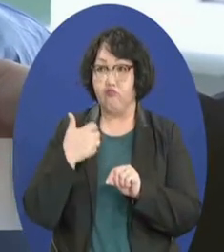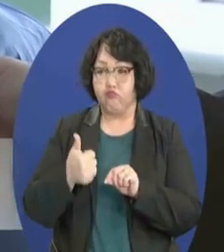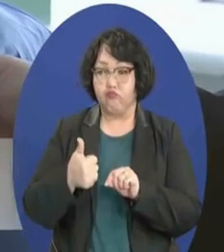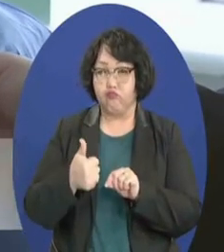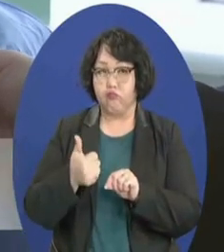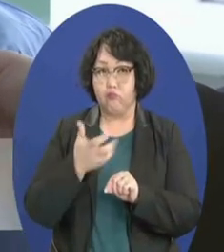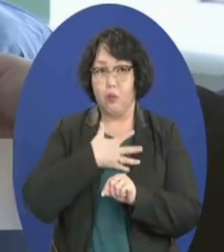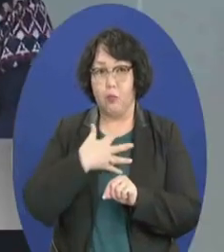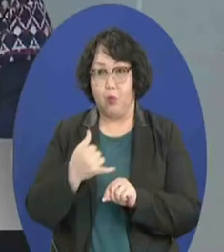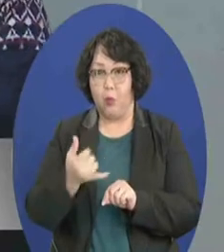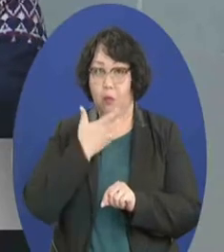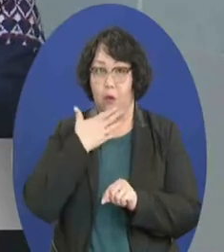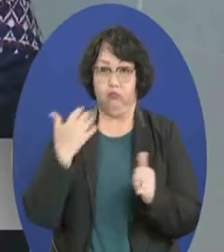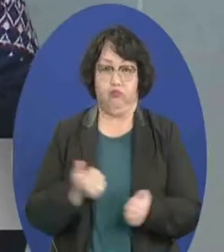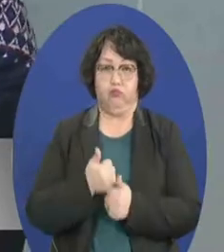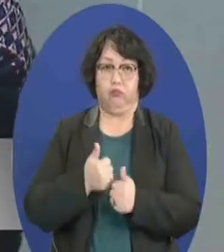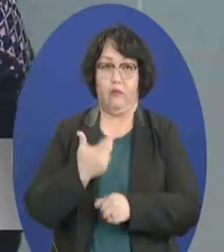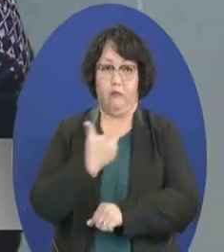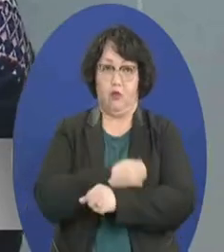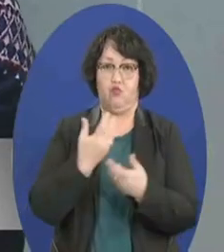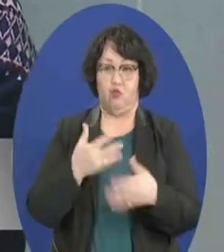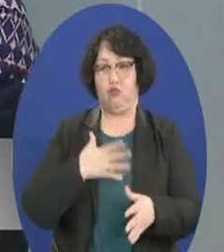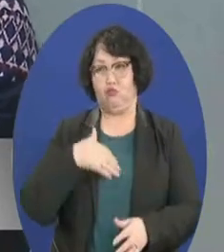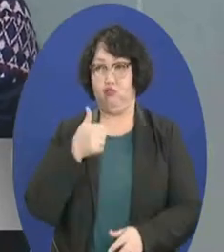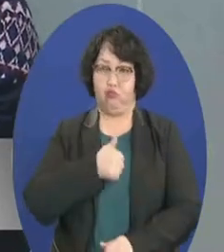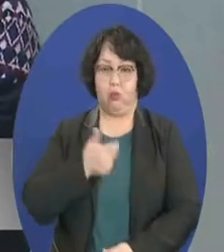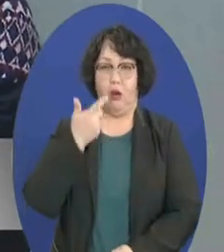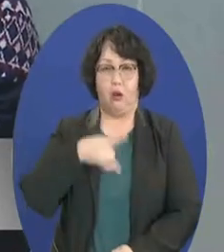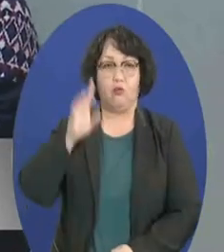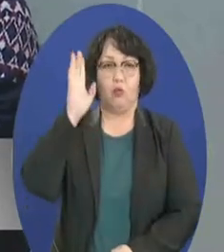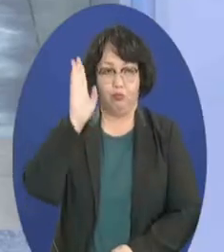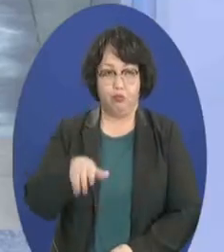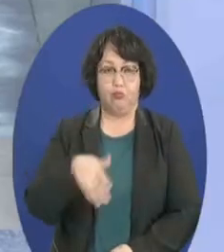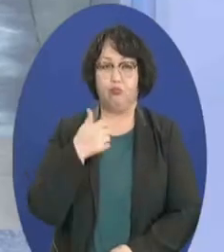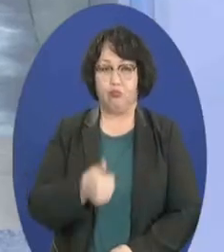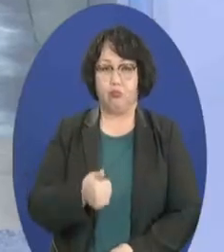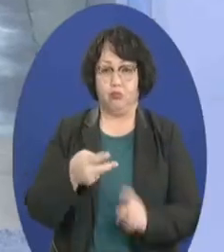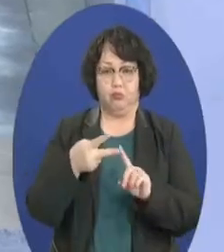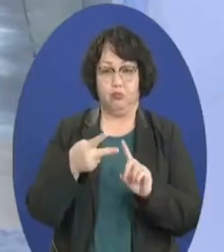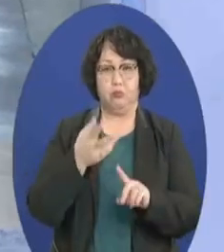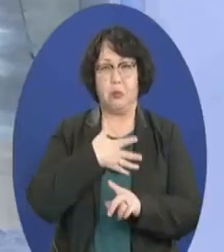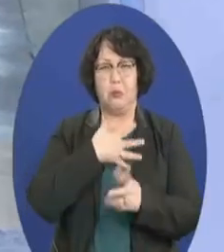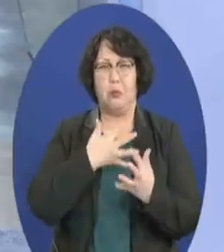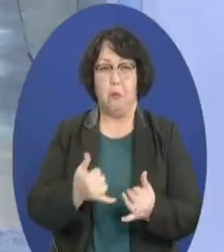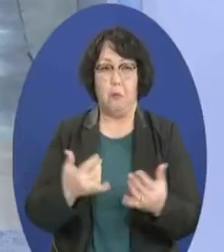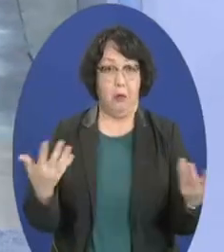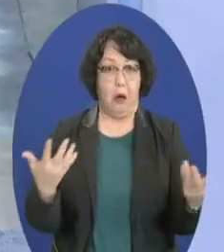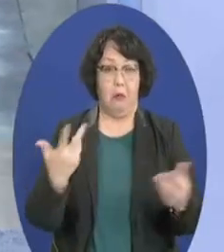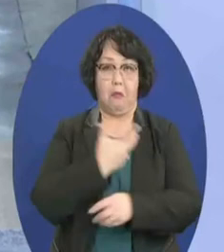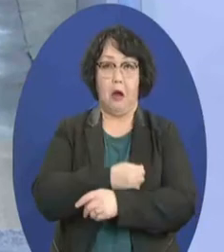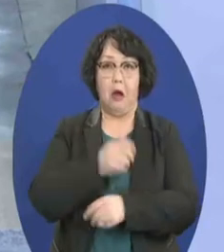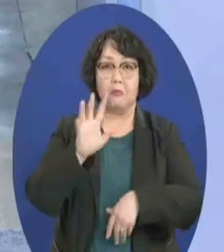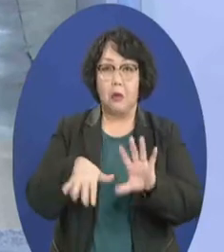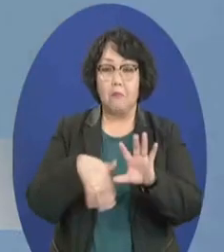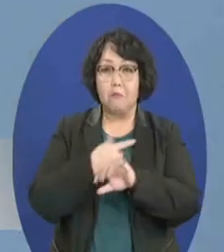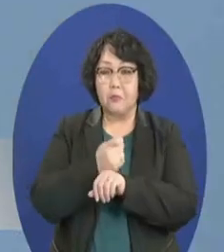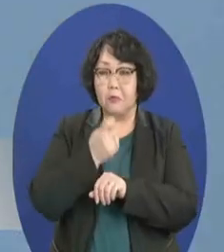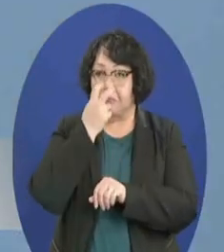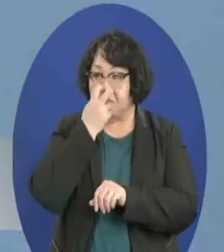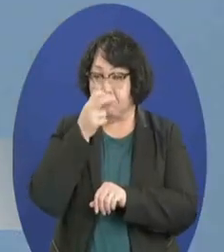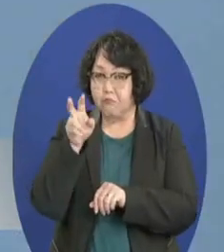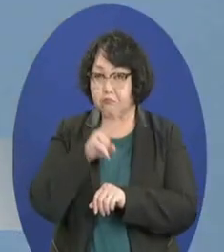хариу урвал өнөөдөр ирсэн өгөөгүй. 2-р тунгаа хийлгэсэн иргэдэд хариу урвал хайрцангуй бага өгч байна. Тиймээс 15 минут ажиглаад явуулж